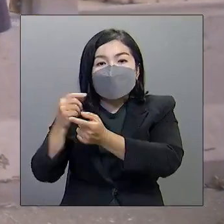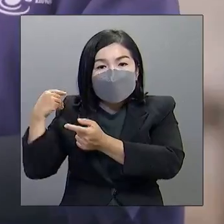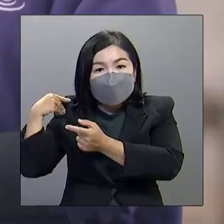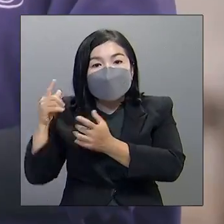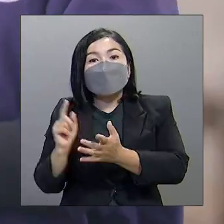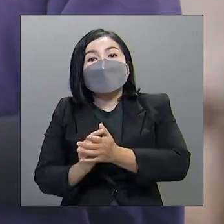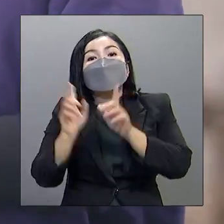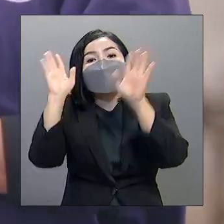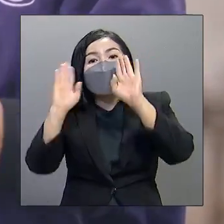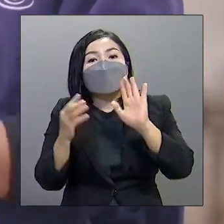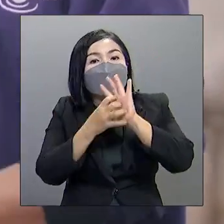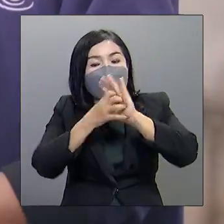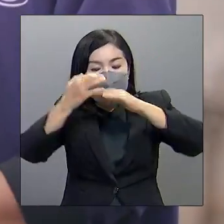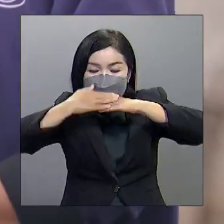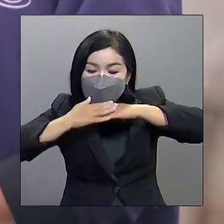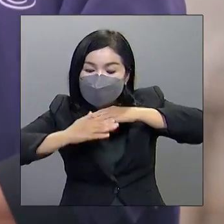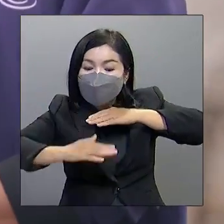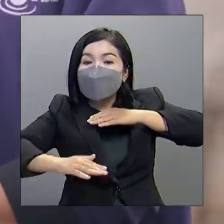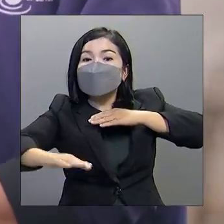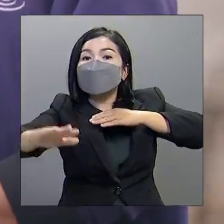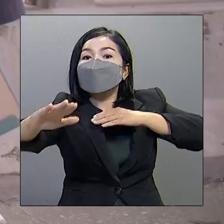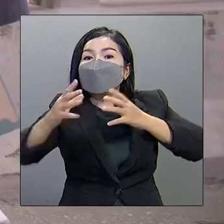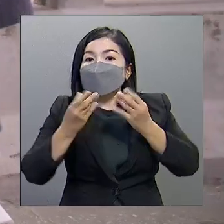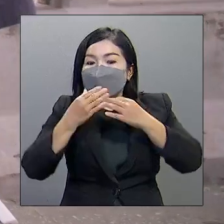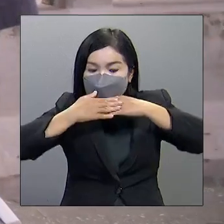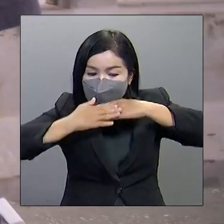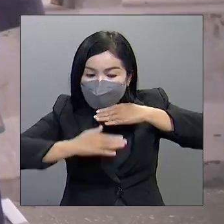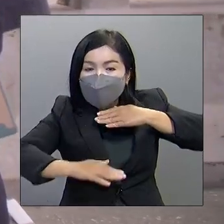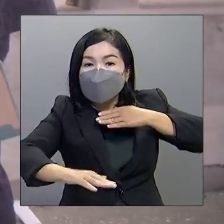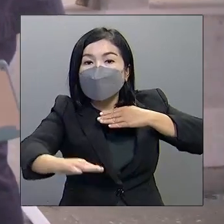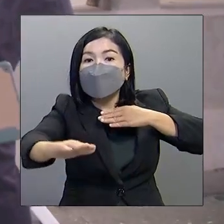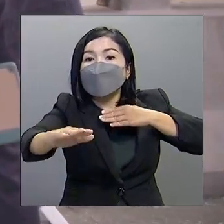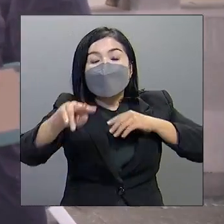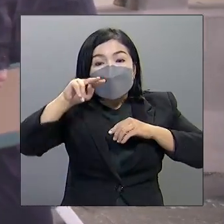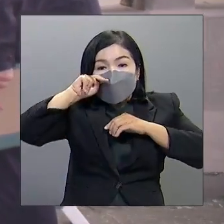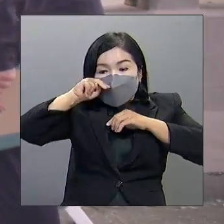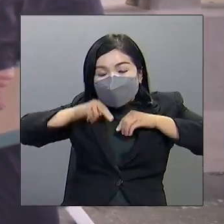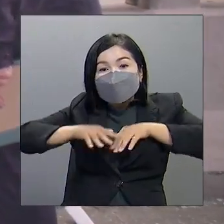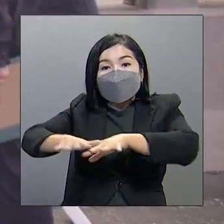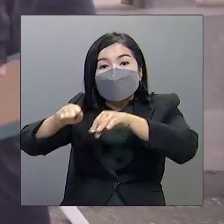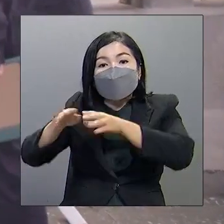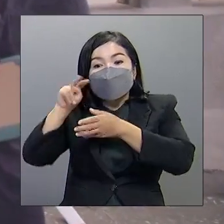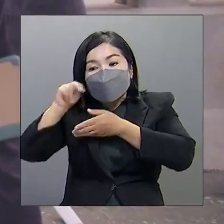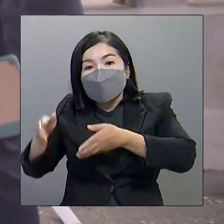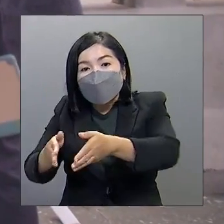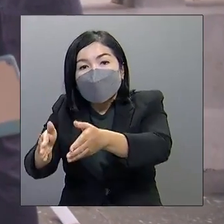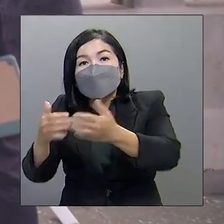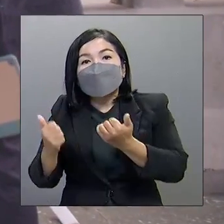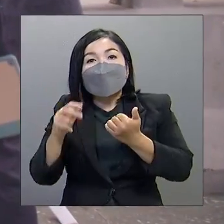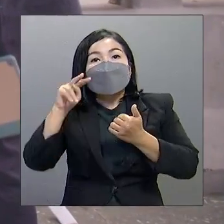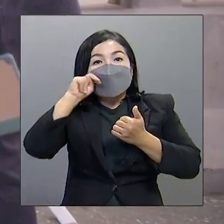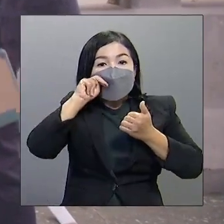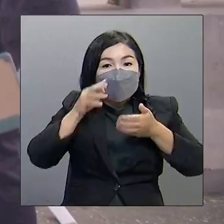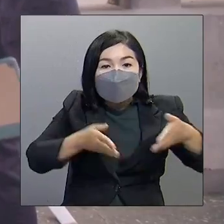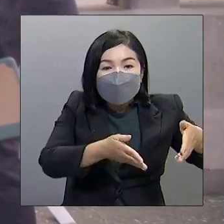ในที่ราบภาคกลาง ครับ คำว่าที่ราบภาคกลางอ่ะแสดงว่ามันแบน ครับ น้ำที่ระบายลงคลองเนี่ยเราต้องเข้าใจก่อนว่านี่คือคลองที่อยู่